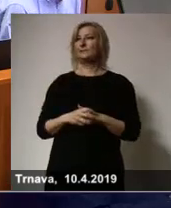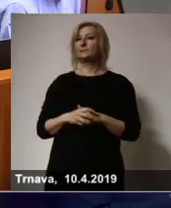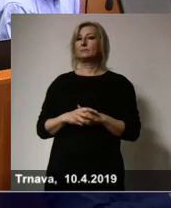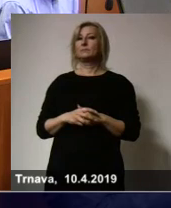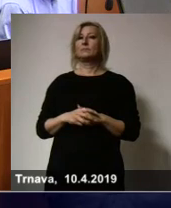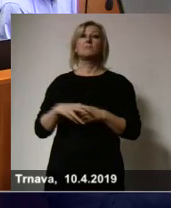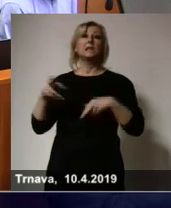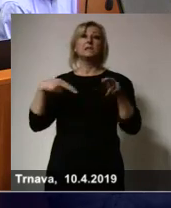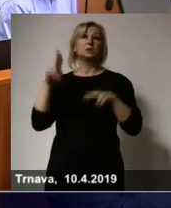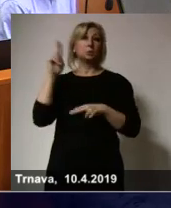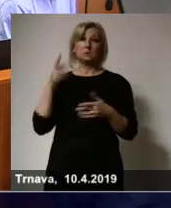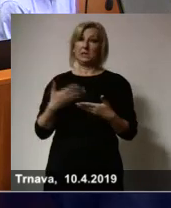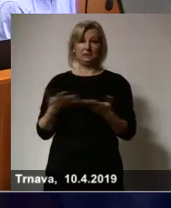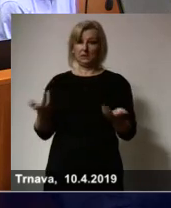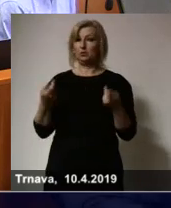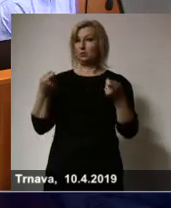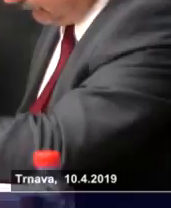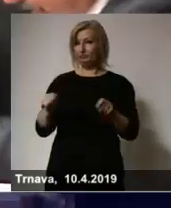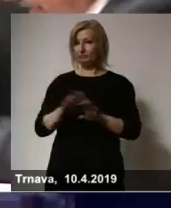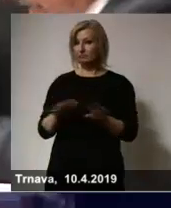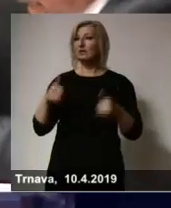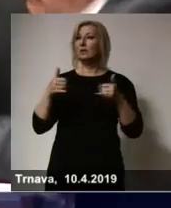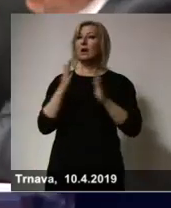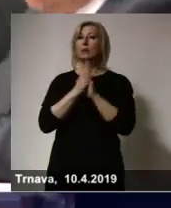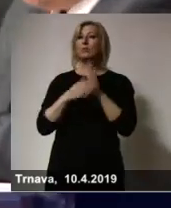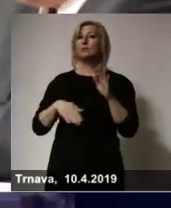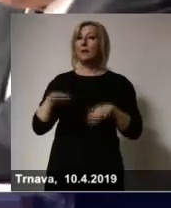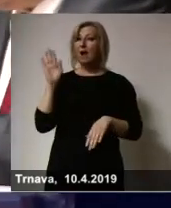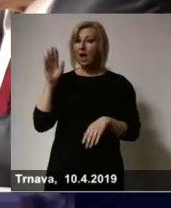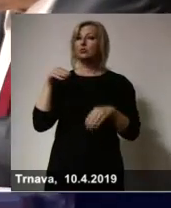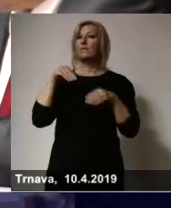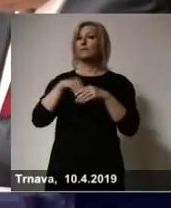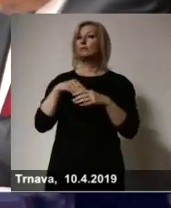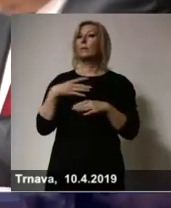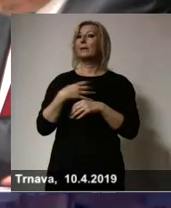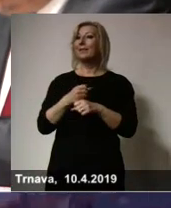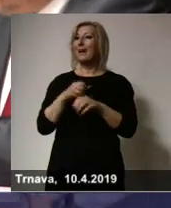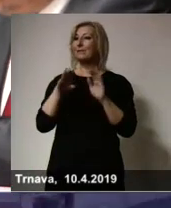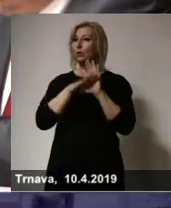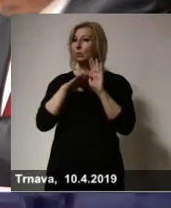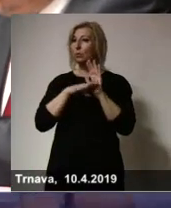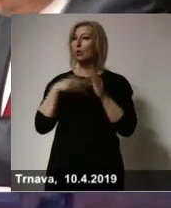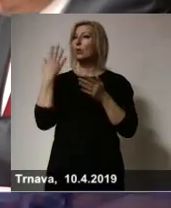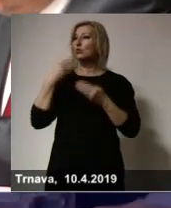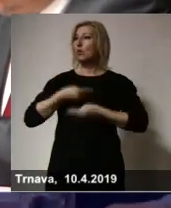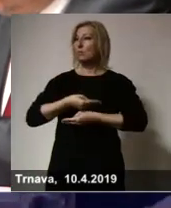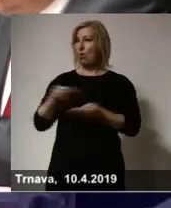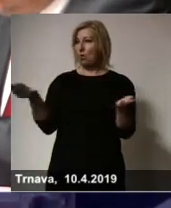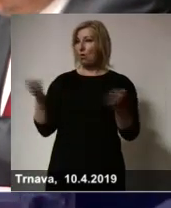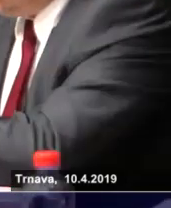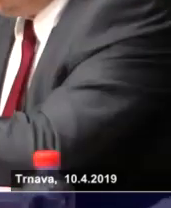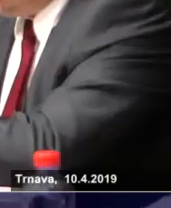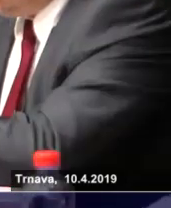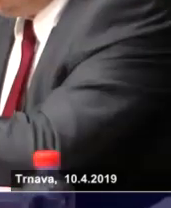Uzatváram rozpravu a dovolím si vás požiadať o hlasovanie o návrhu programu tak, ako vám bol predložený.